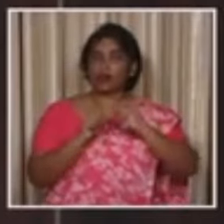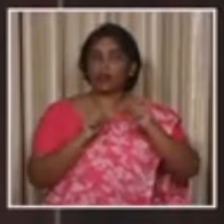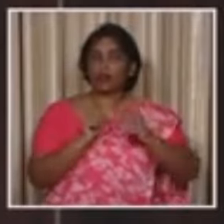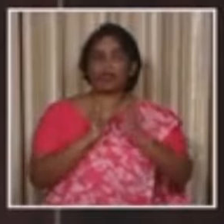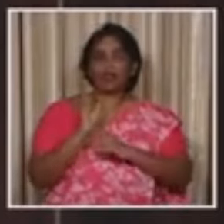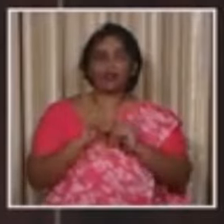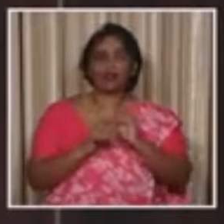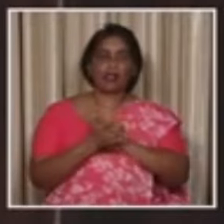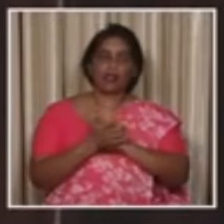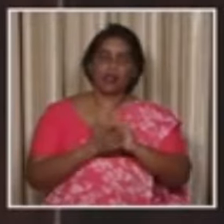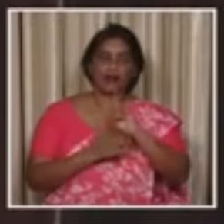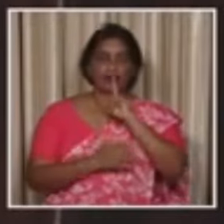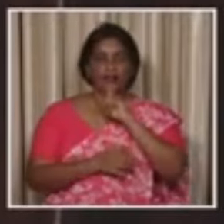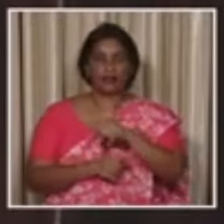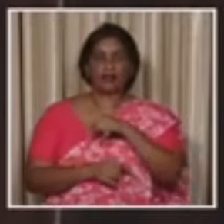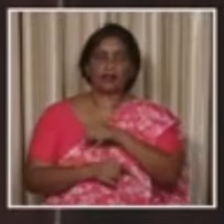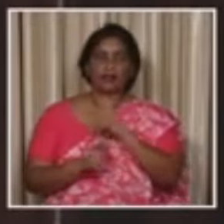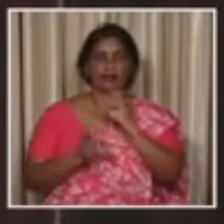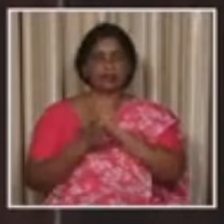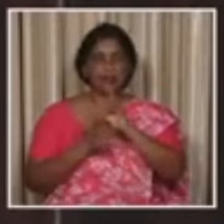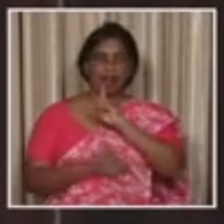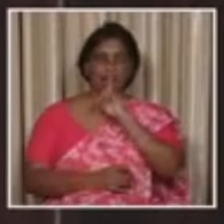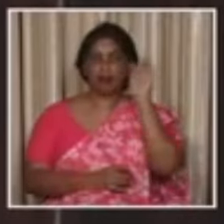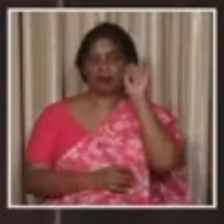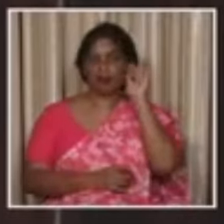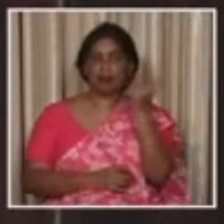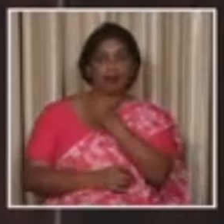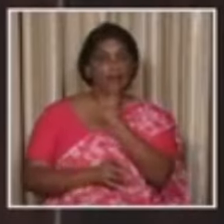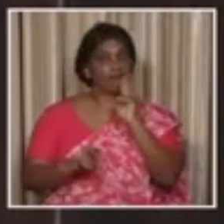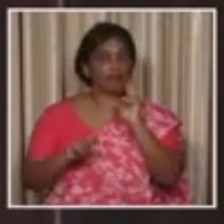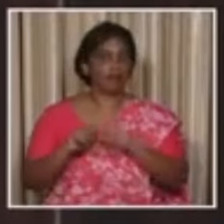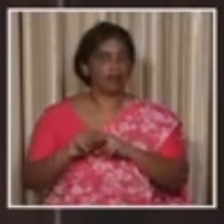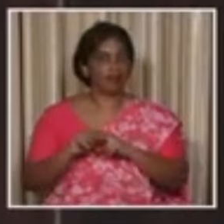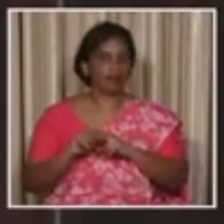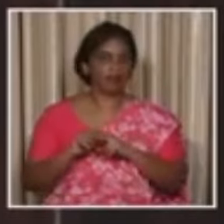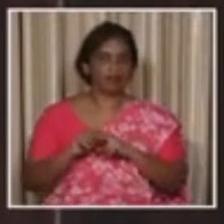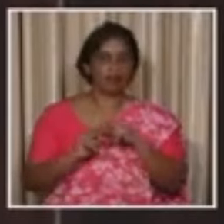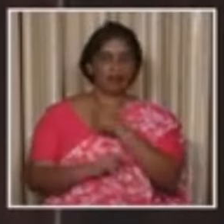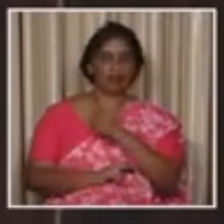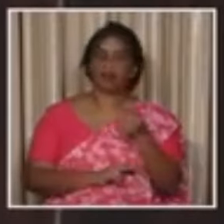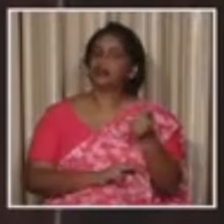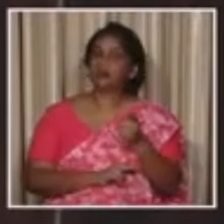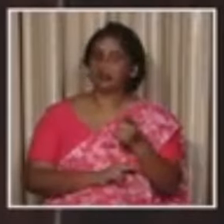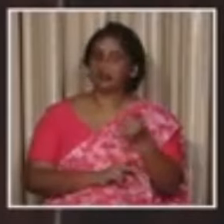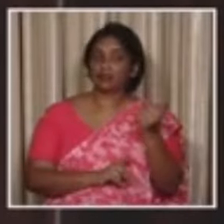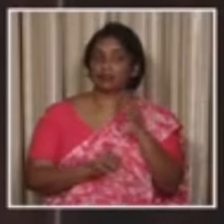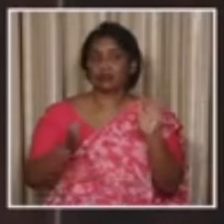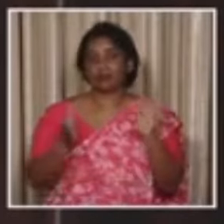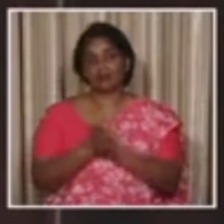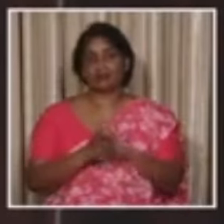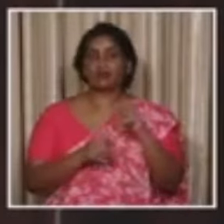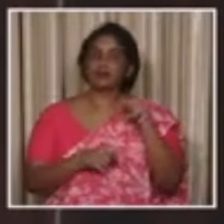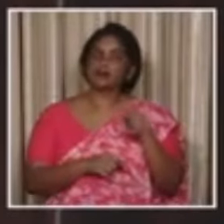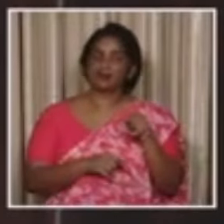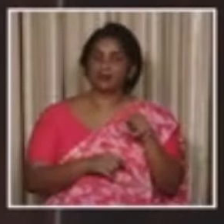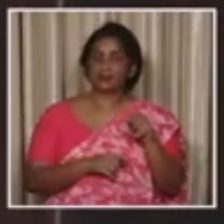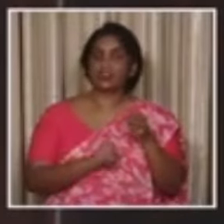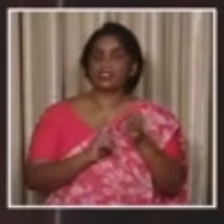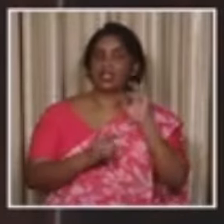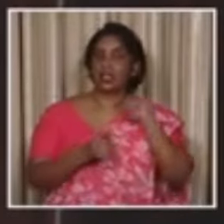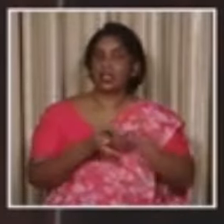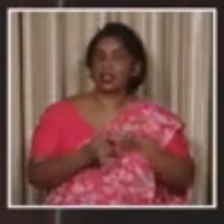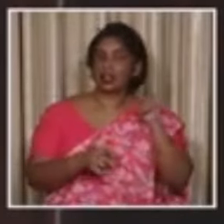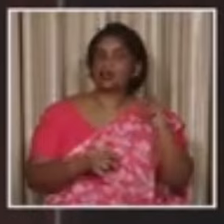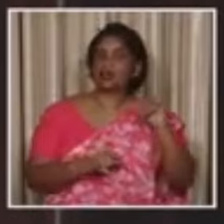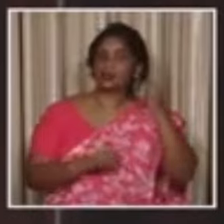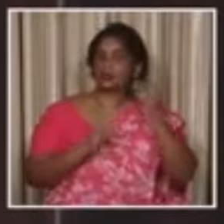දෙත් හරින් කියන දේ නම් දැන් සම්මිසිල්ල අහනව ඇති. ඒ දෙන්නගේ තියෙන යාළුකම නිසාවෙන්, ඒ දෙන්නගේ තියෙන භජන නිසාවෙන් සහ ජනාධිපති ලේකම්